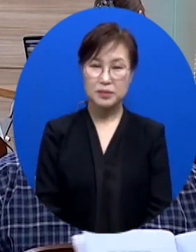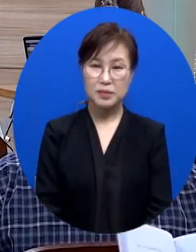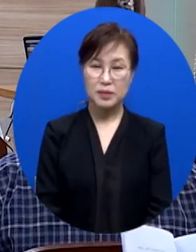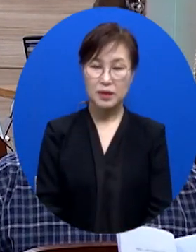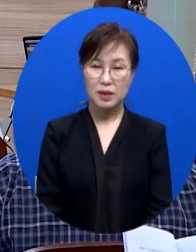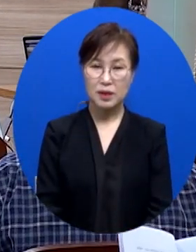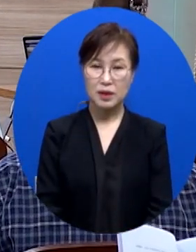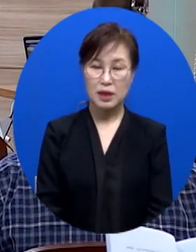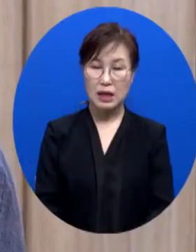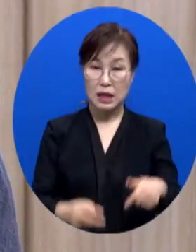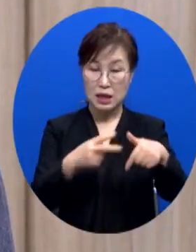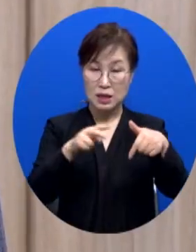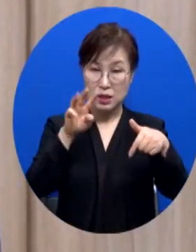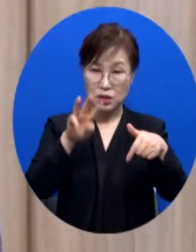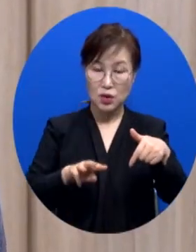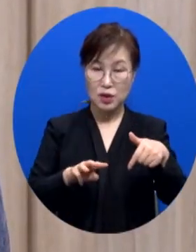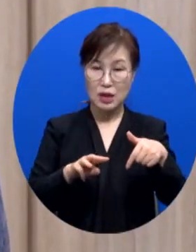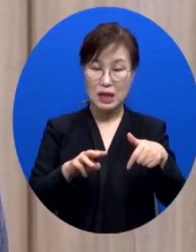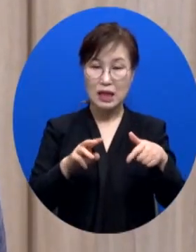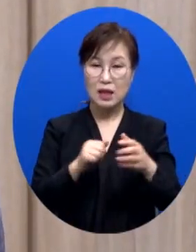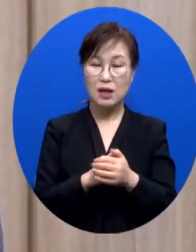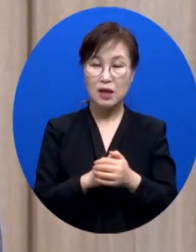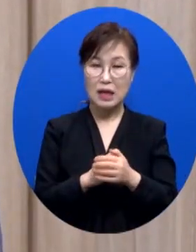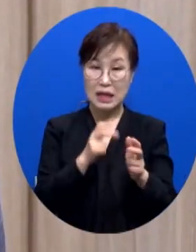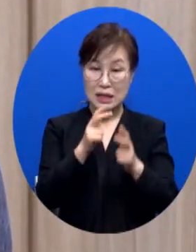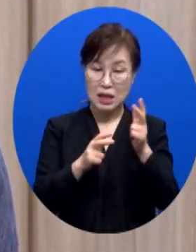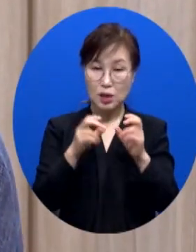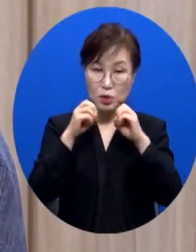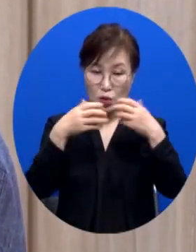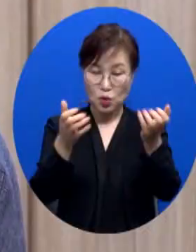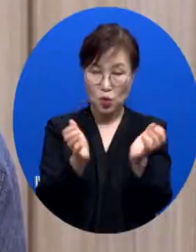한국현대사와 인천도시산업선교회란 주제로 열린 심포지엄은